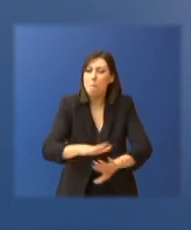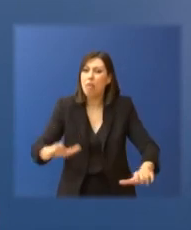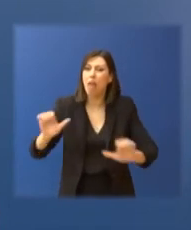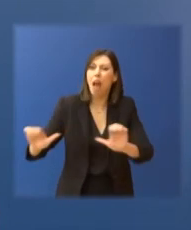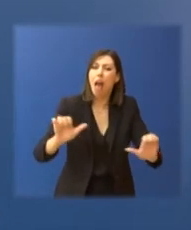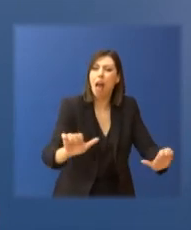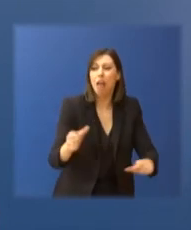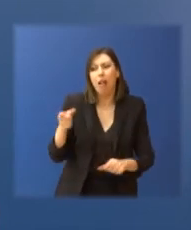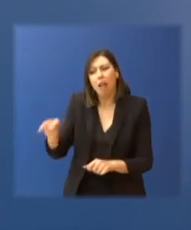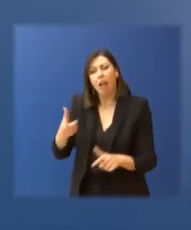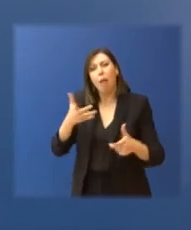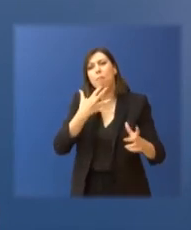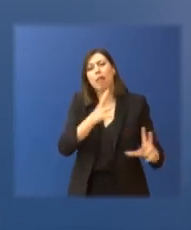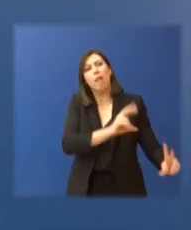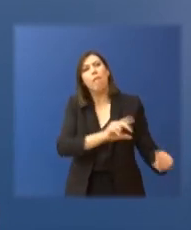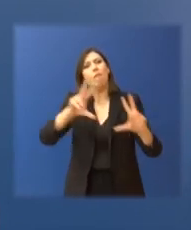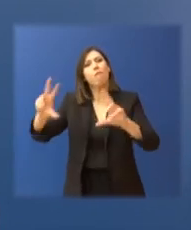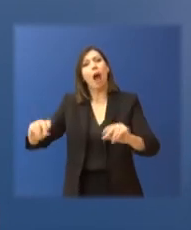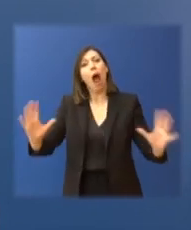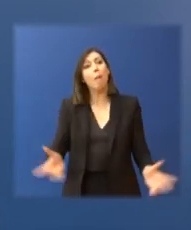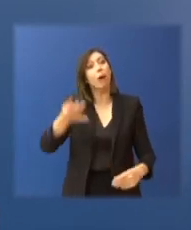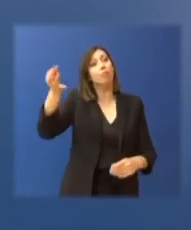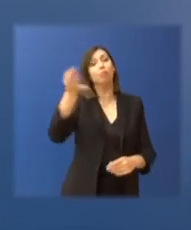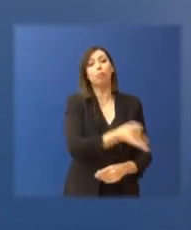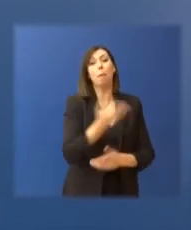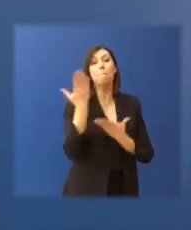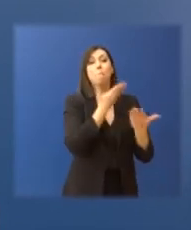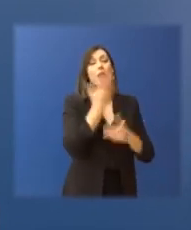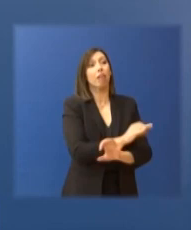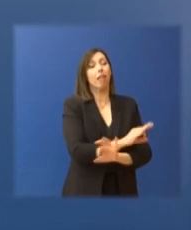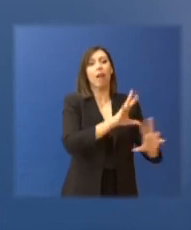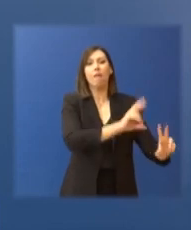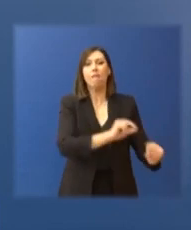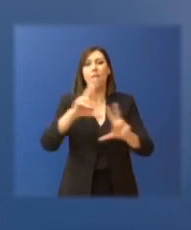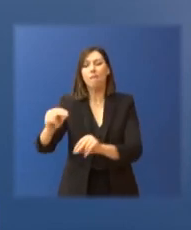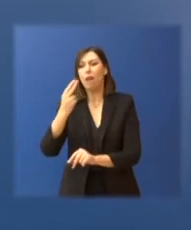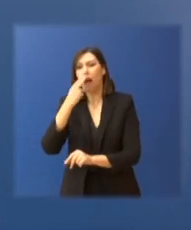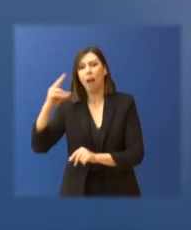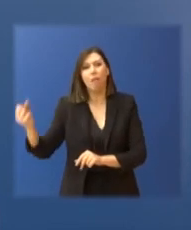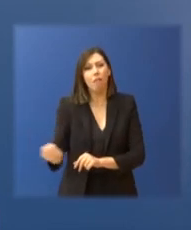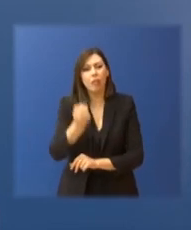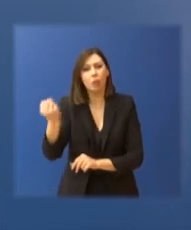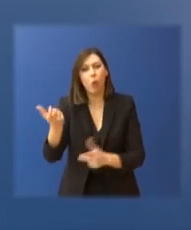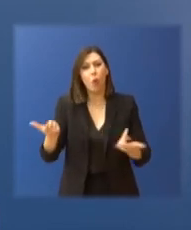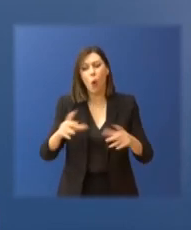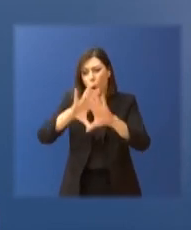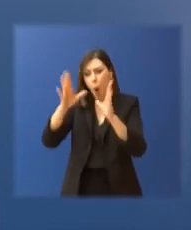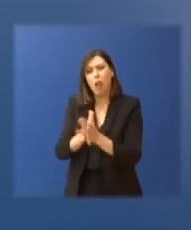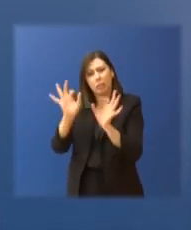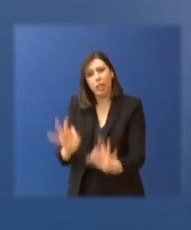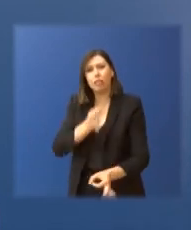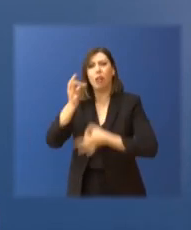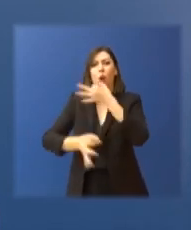αριστείας με τον ναζισμό και μια σειρά από άλλα, είναι η ταυτότητα του πολιτικού λόγου του ΣΥΡΙΖΑ? Η δηλητηρίαση της πολιτικής